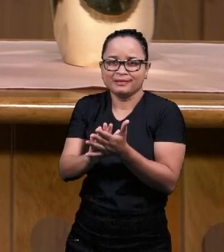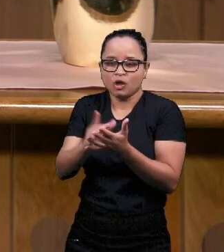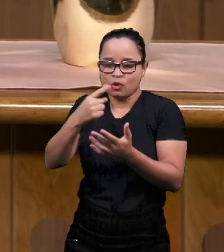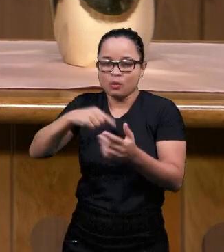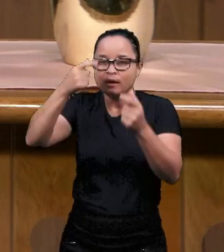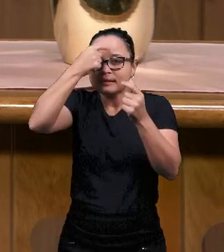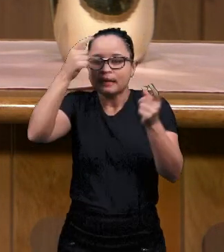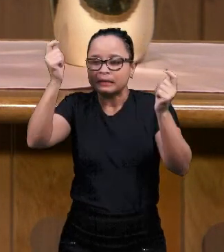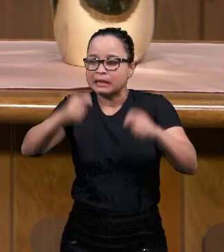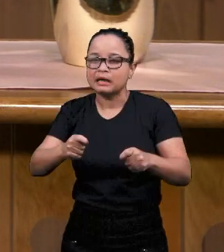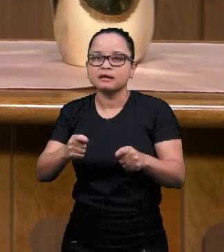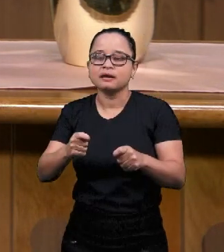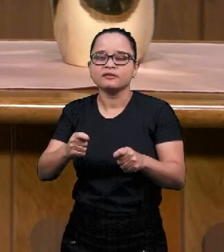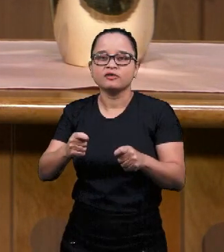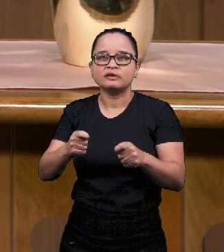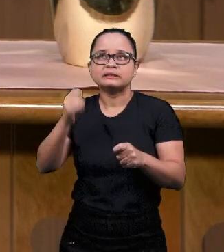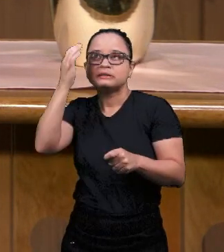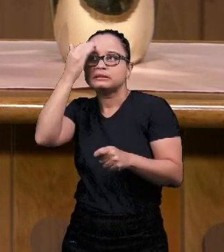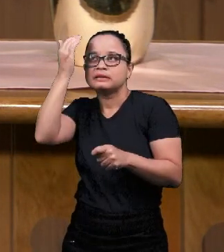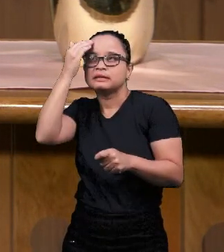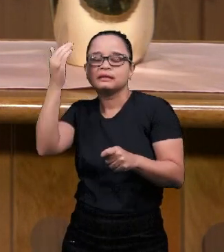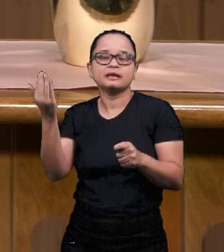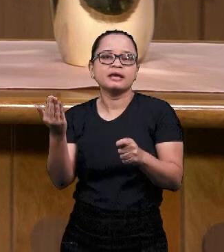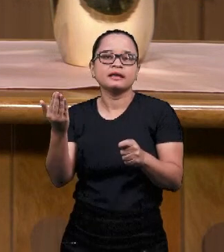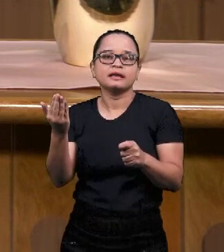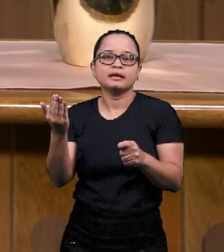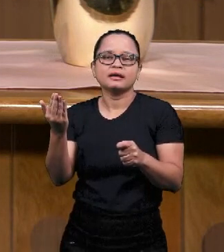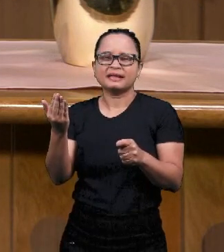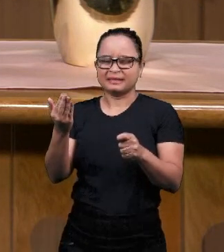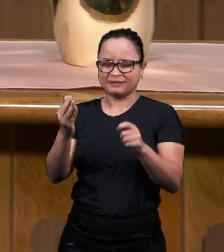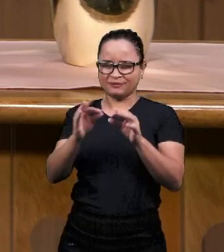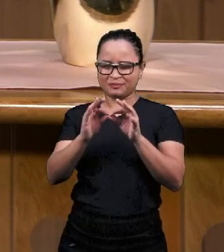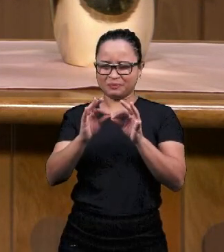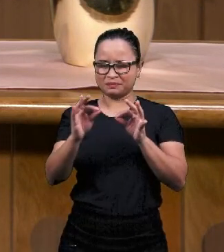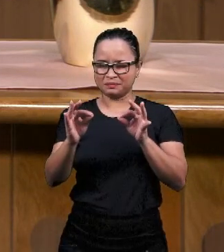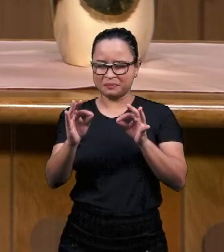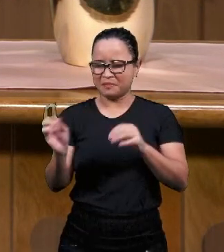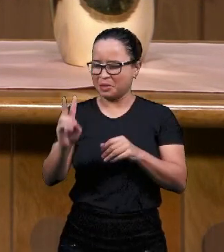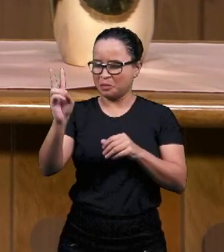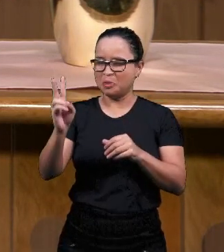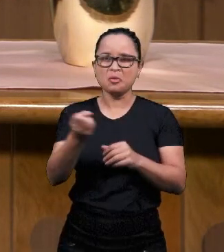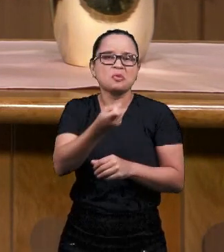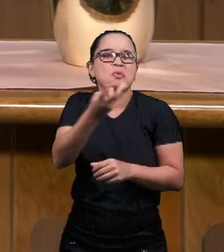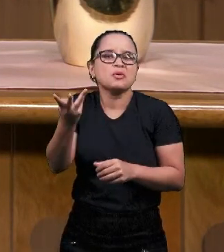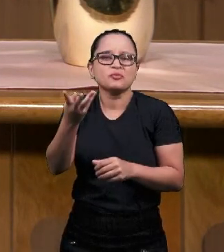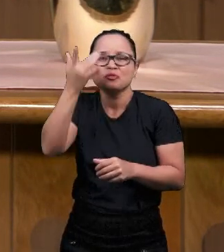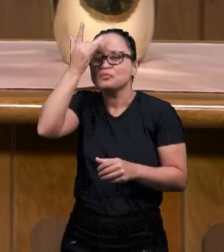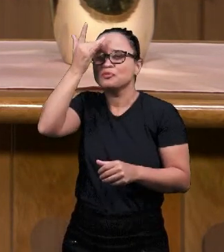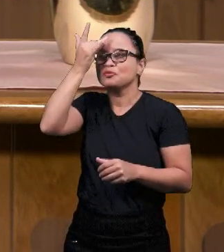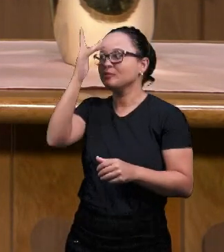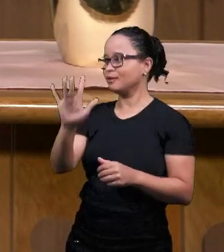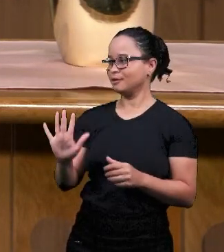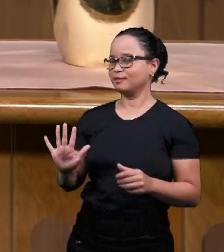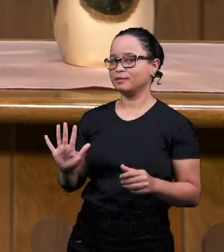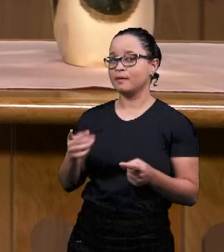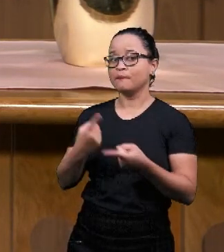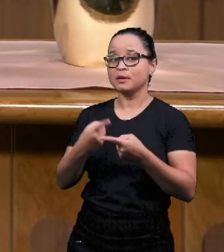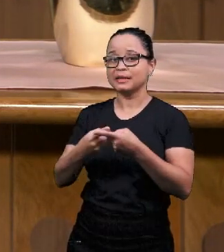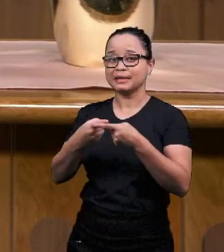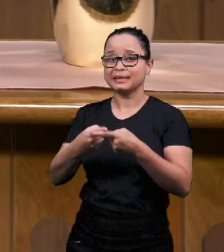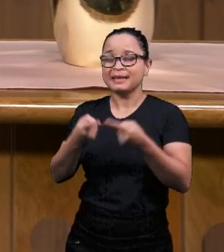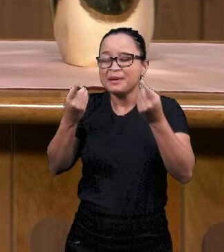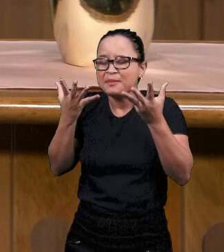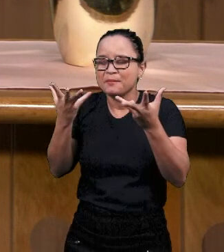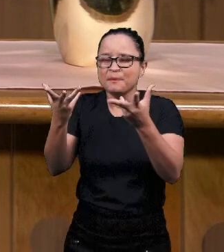в состоянии представить все величие, даже почитать приблизительно ценность